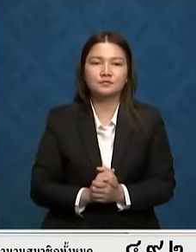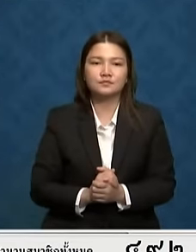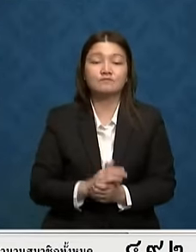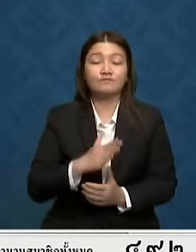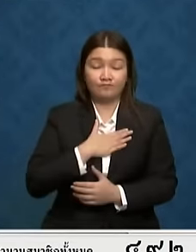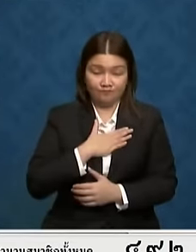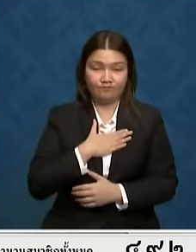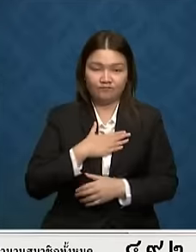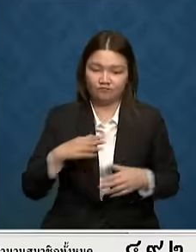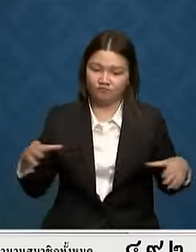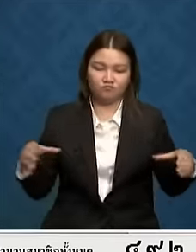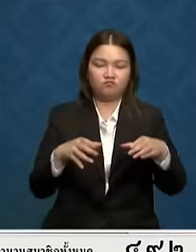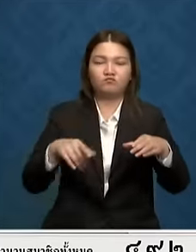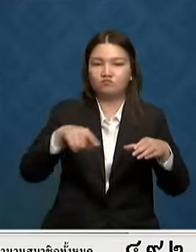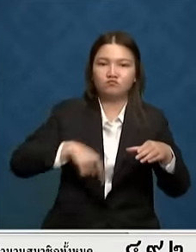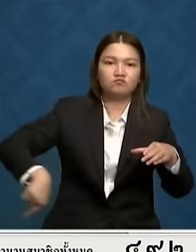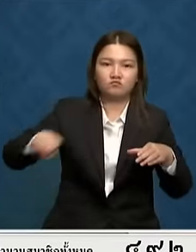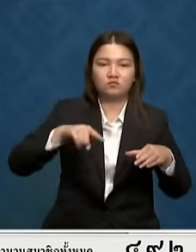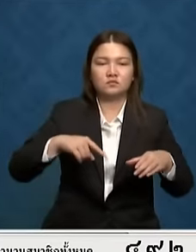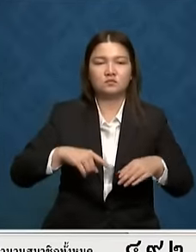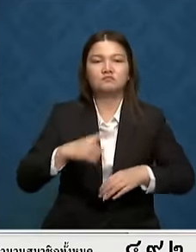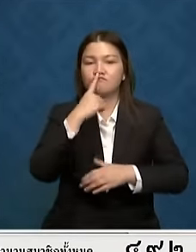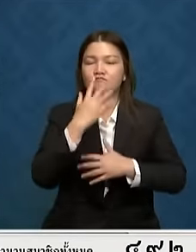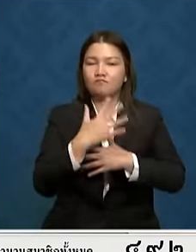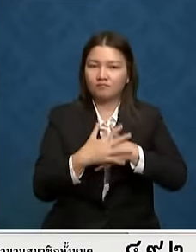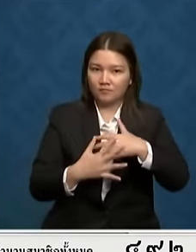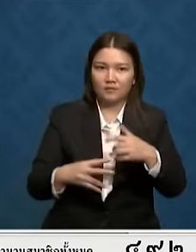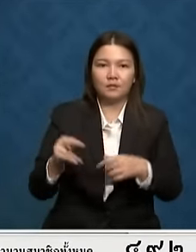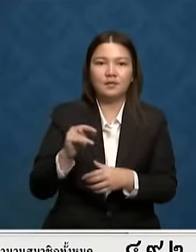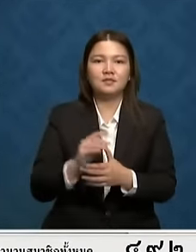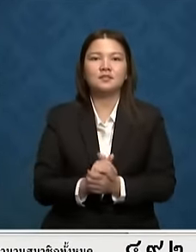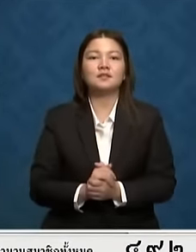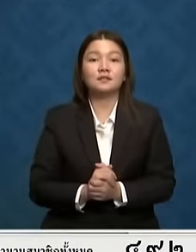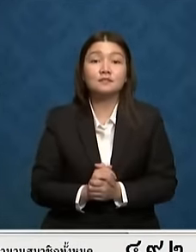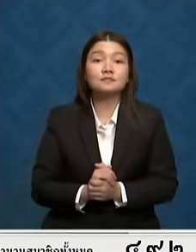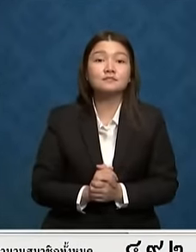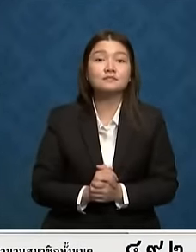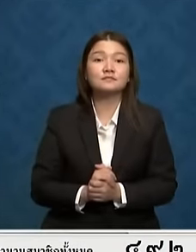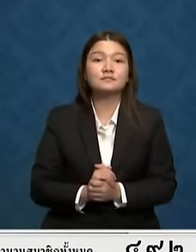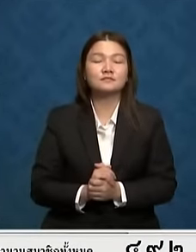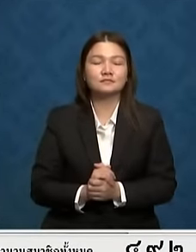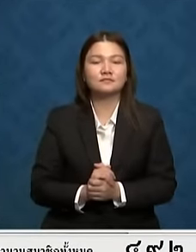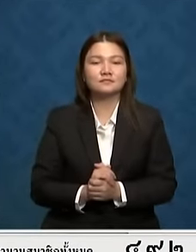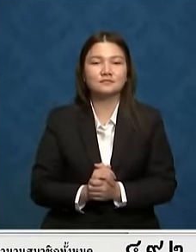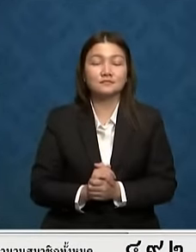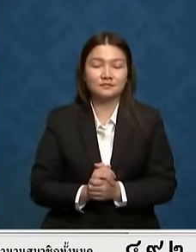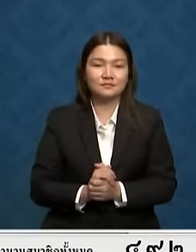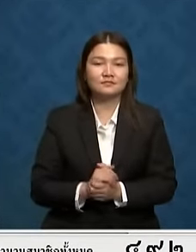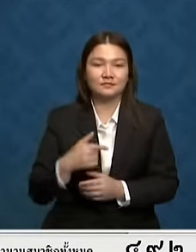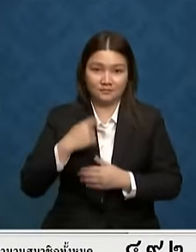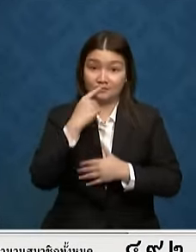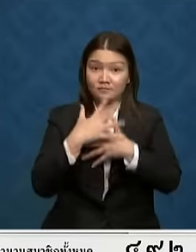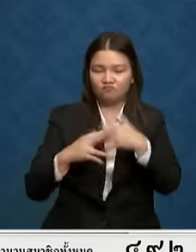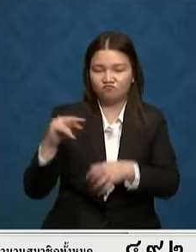พรรคเราเนี่ยมีเลือดสีน้ำเงินอันเข้มข้นค่ะท่านประธานเรามีเลือดสี